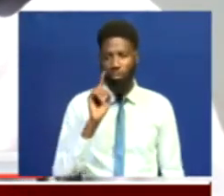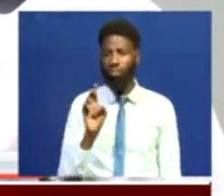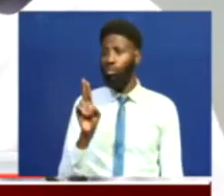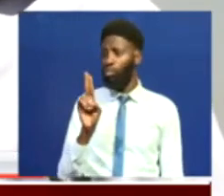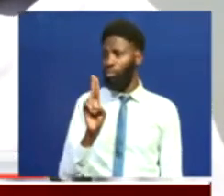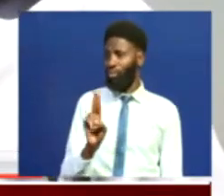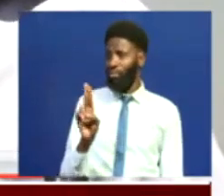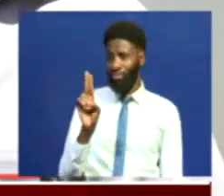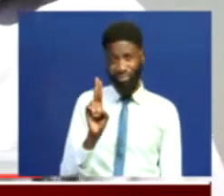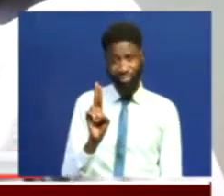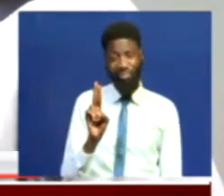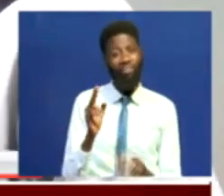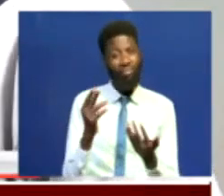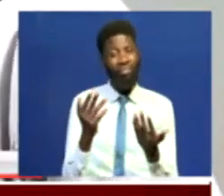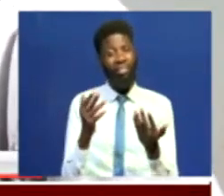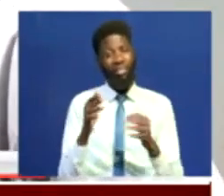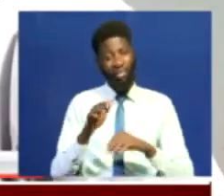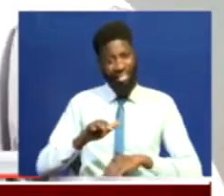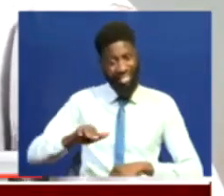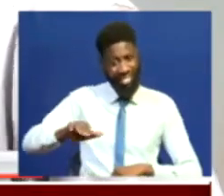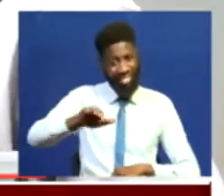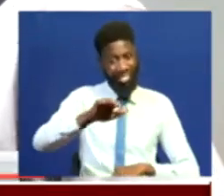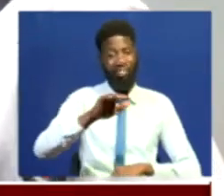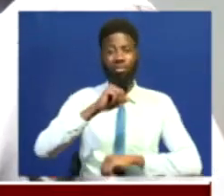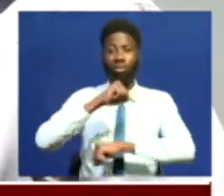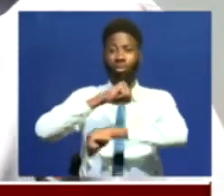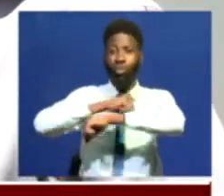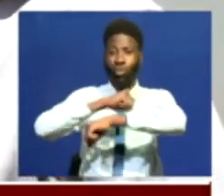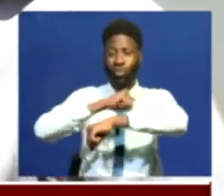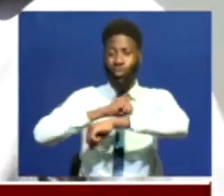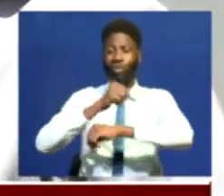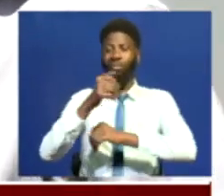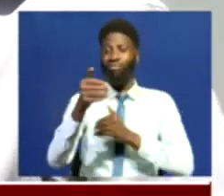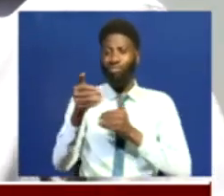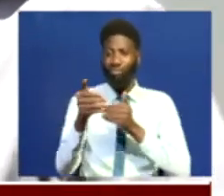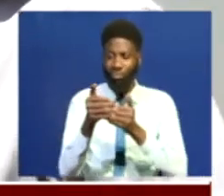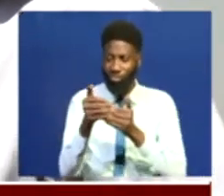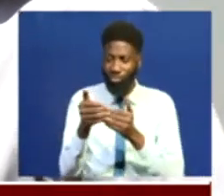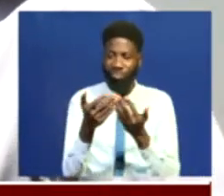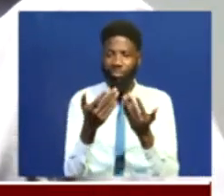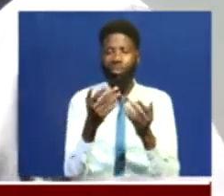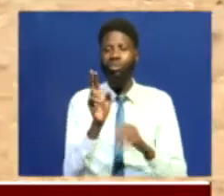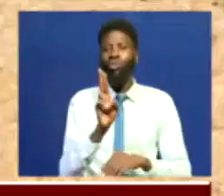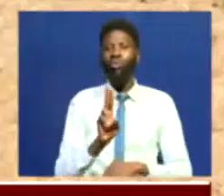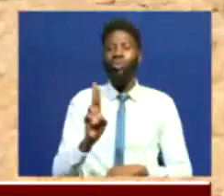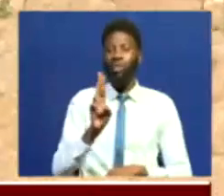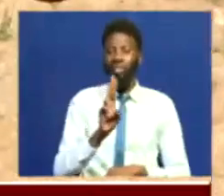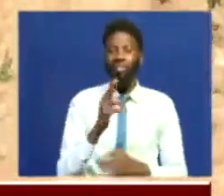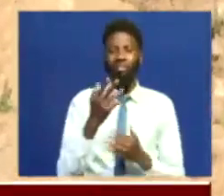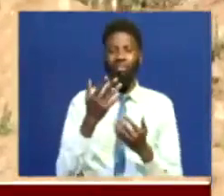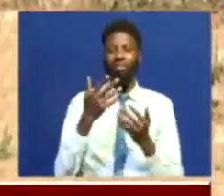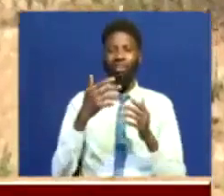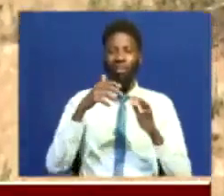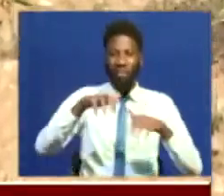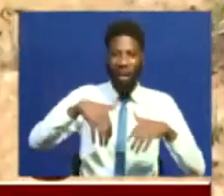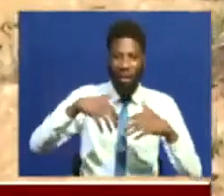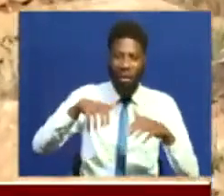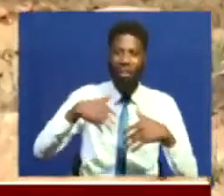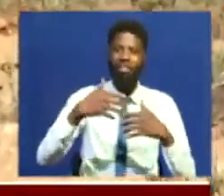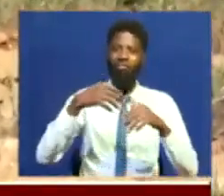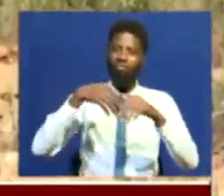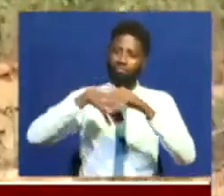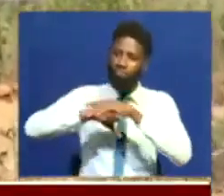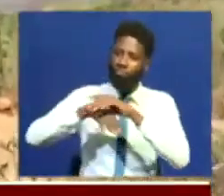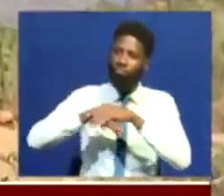kwa area hii kama mashule, kupanda miti, kupanda mboga. Miradi ya mabwawa ya maji